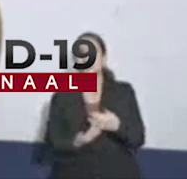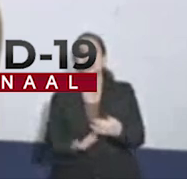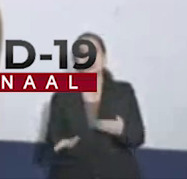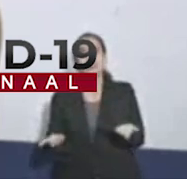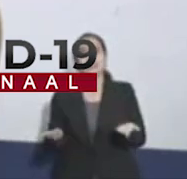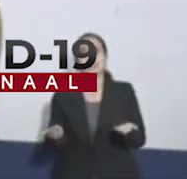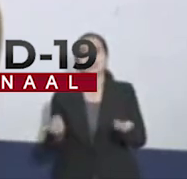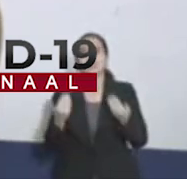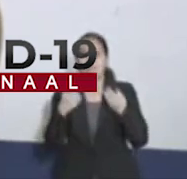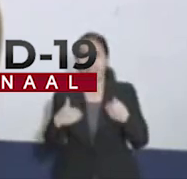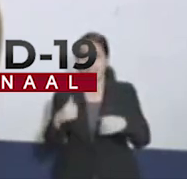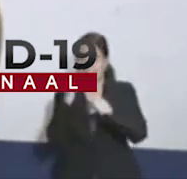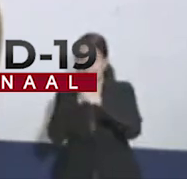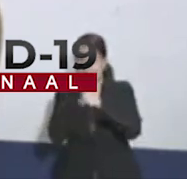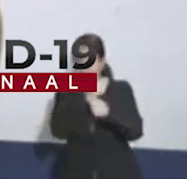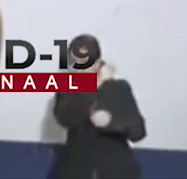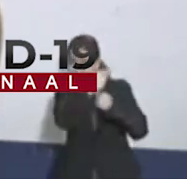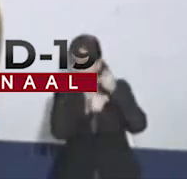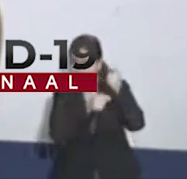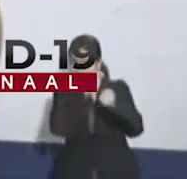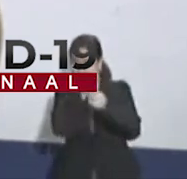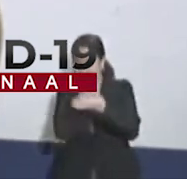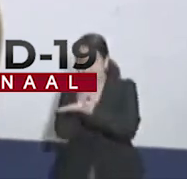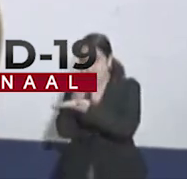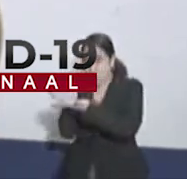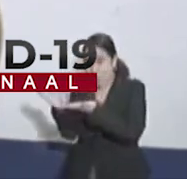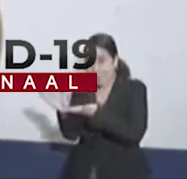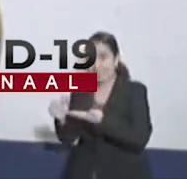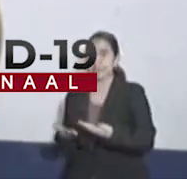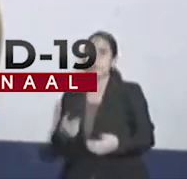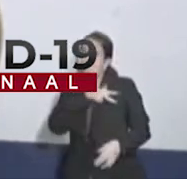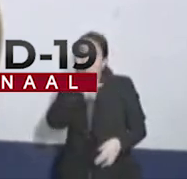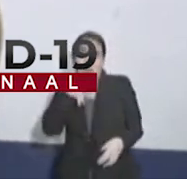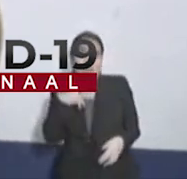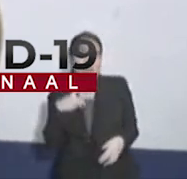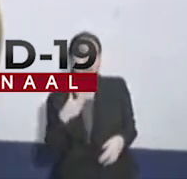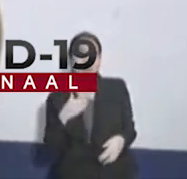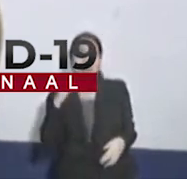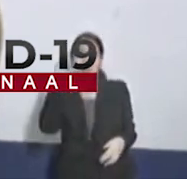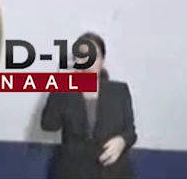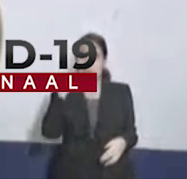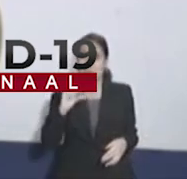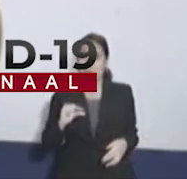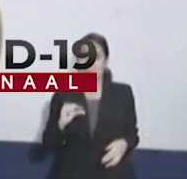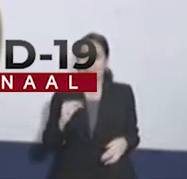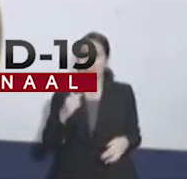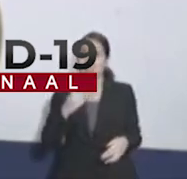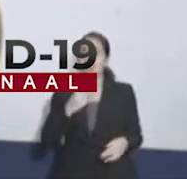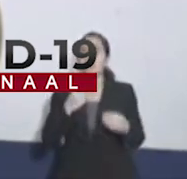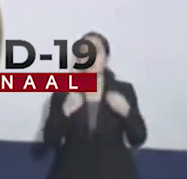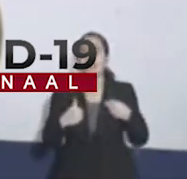en we sowieso minder personeel beschikbaar hebben voor de intensive care.